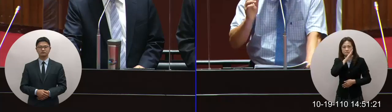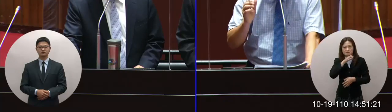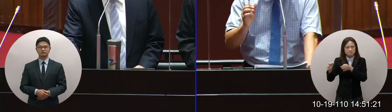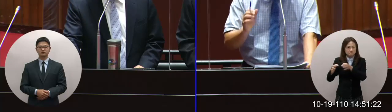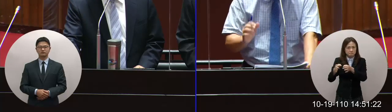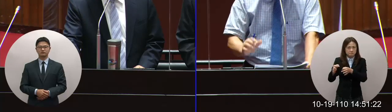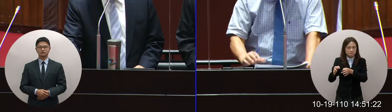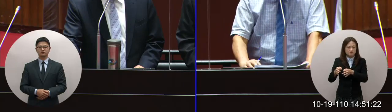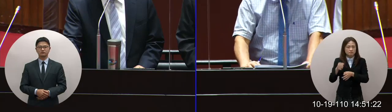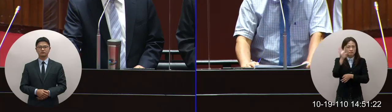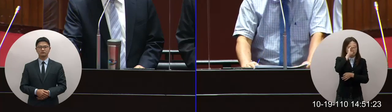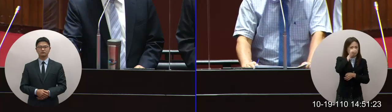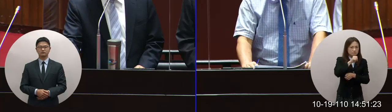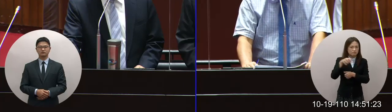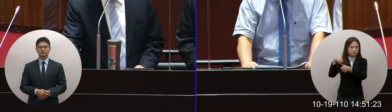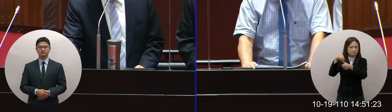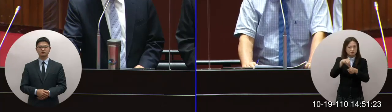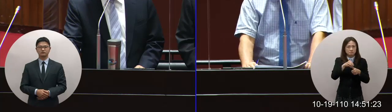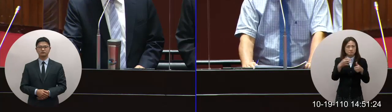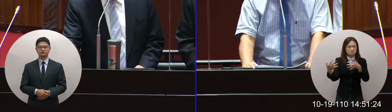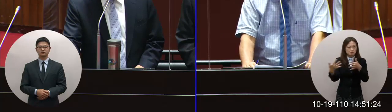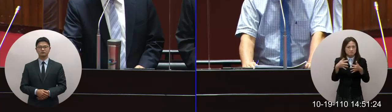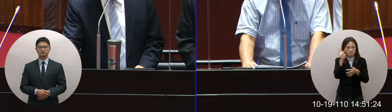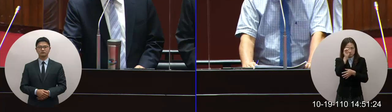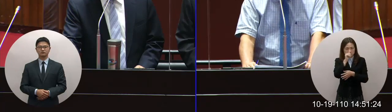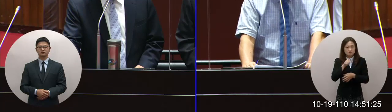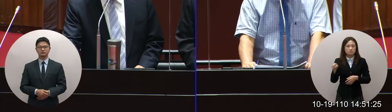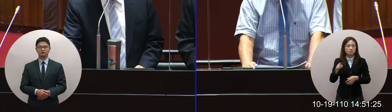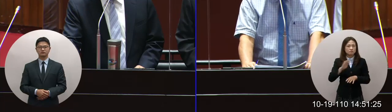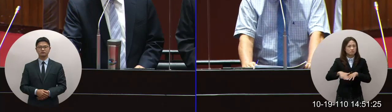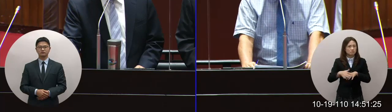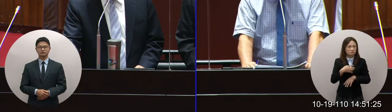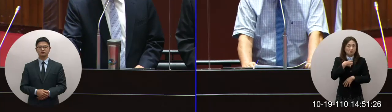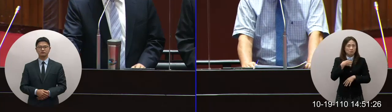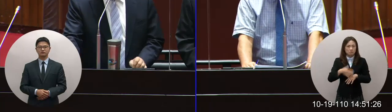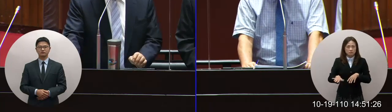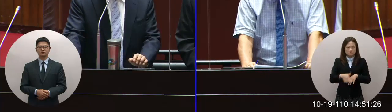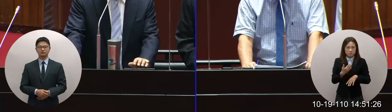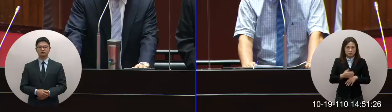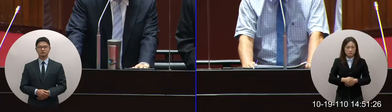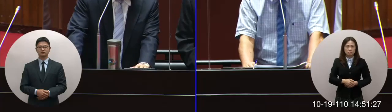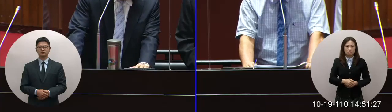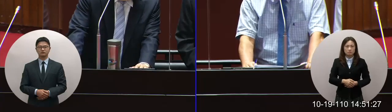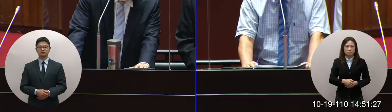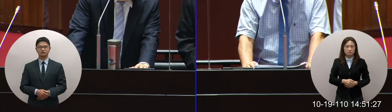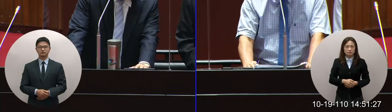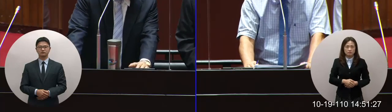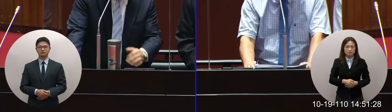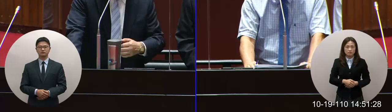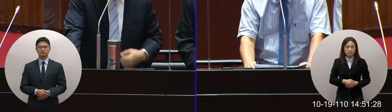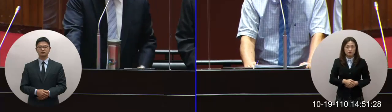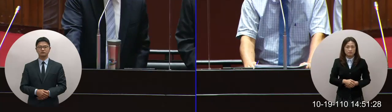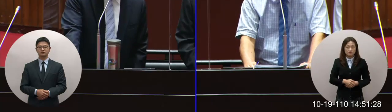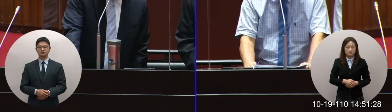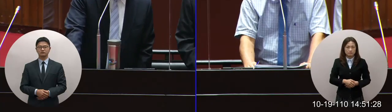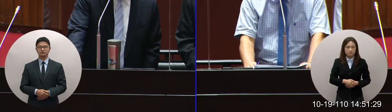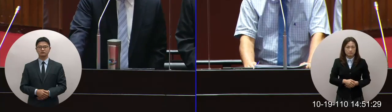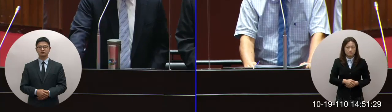长你心里面会不会感觉很震惊？会不会？ 这个利用这